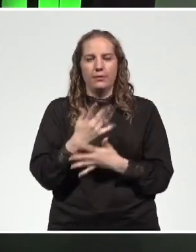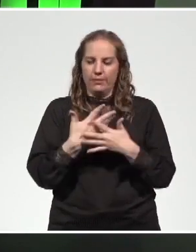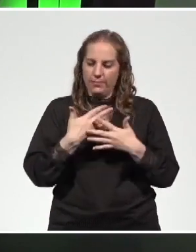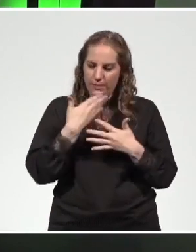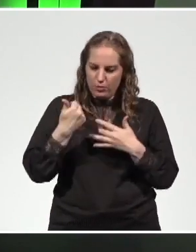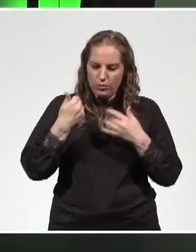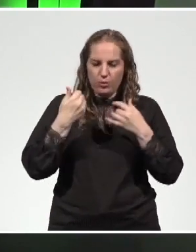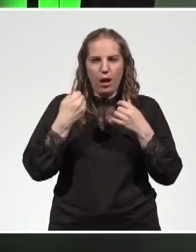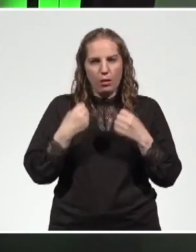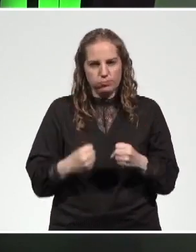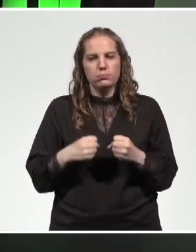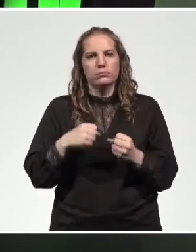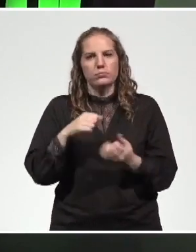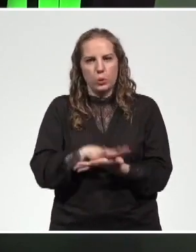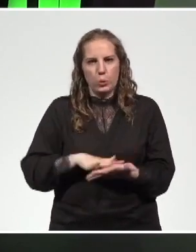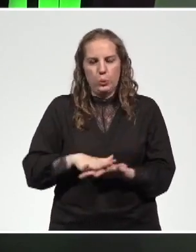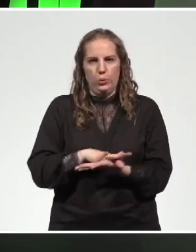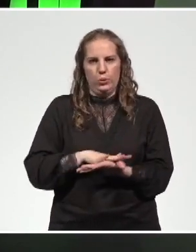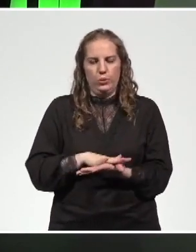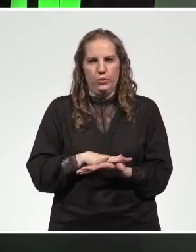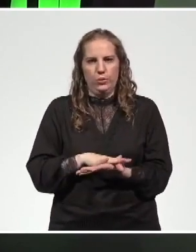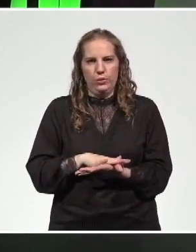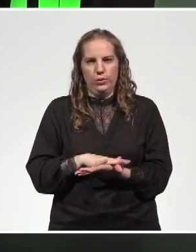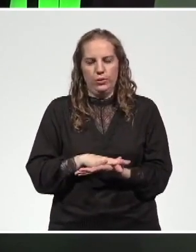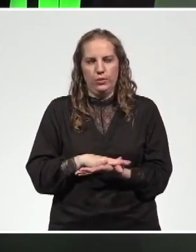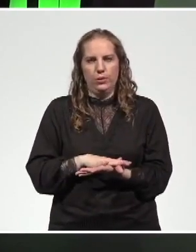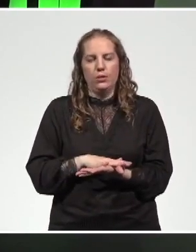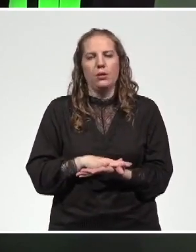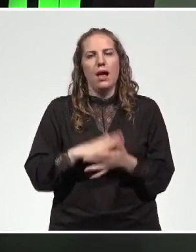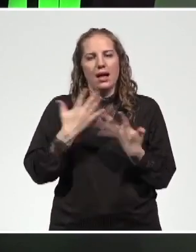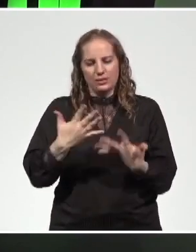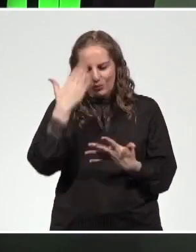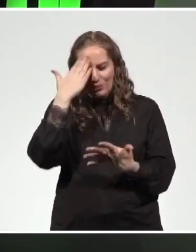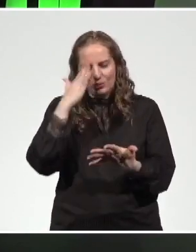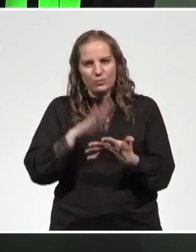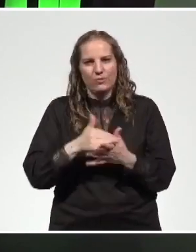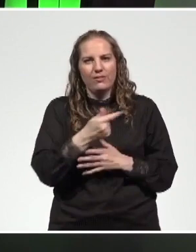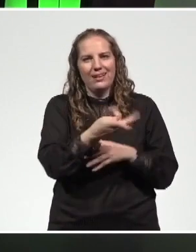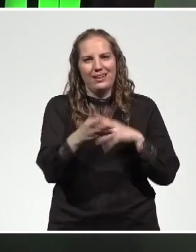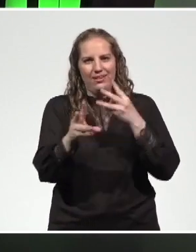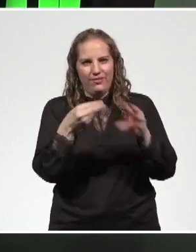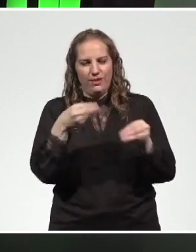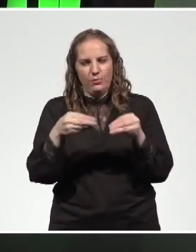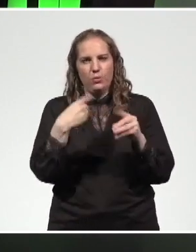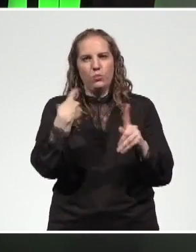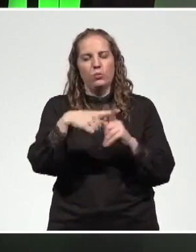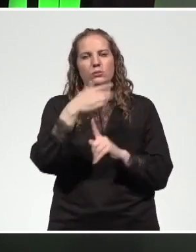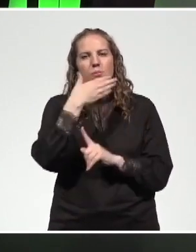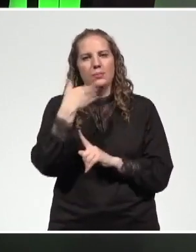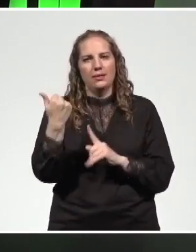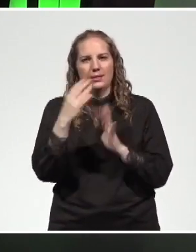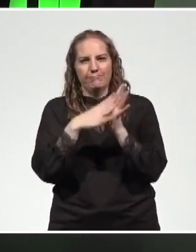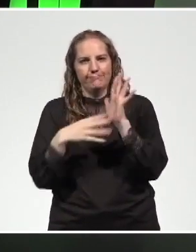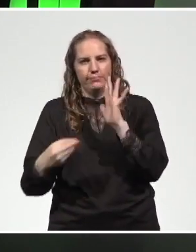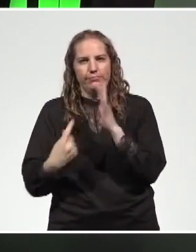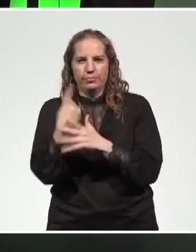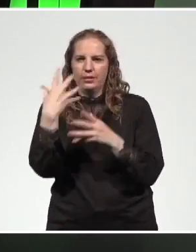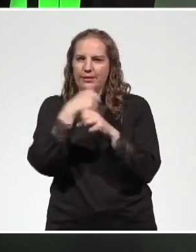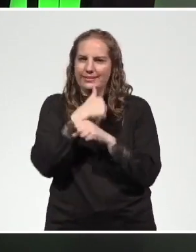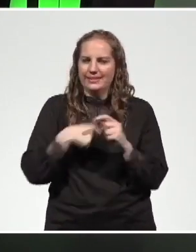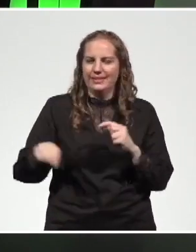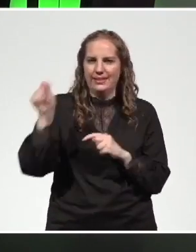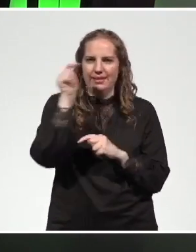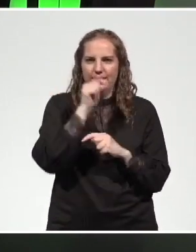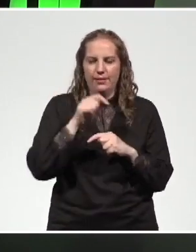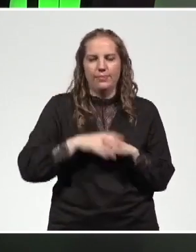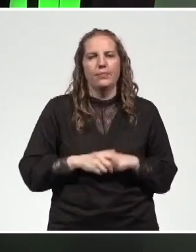betur enn fyrir heimsfaraldur. Geti sinnt fleiri verkefnum og skili enn betri árangri land allt.